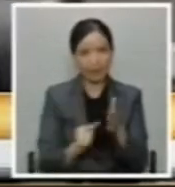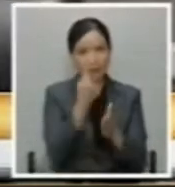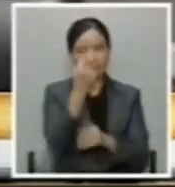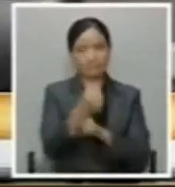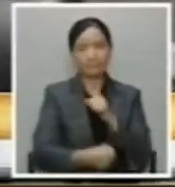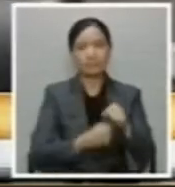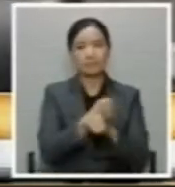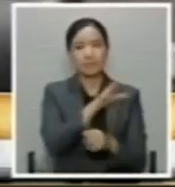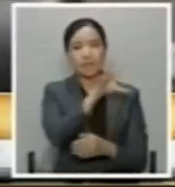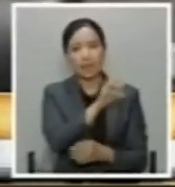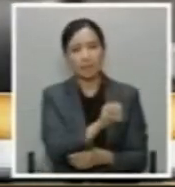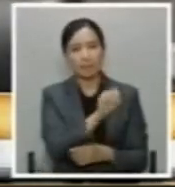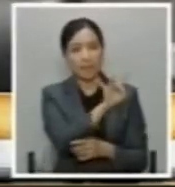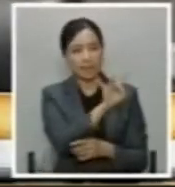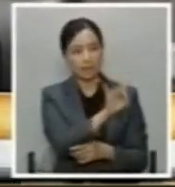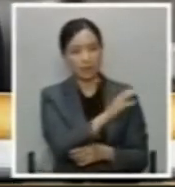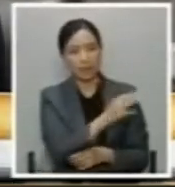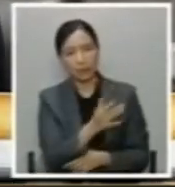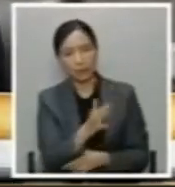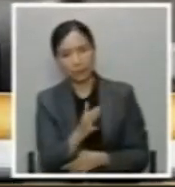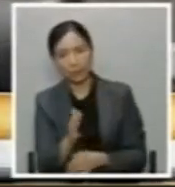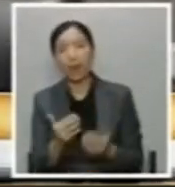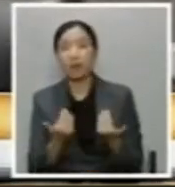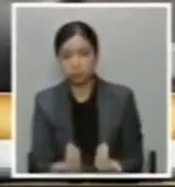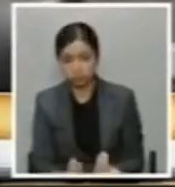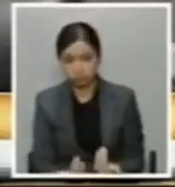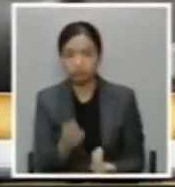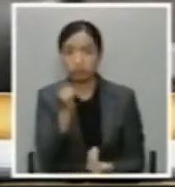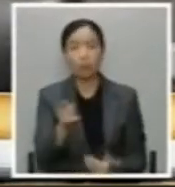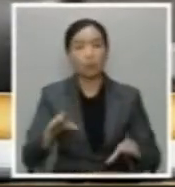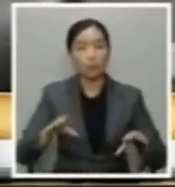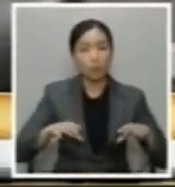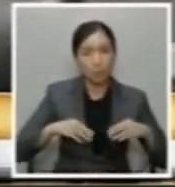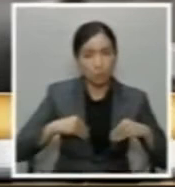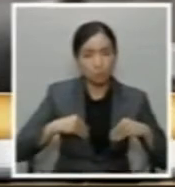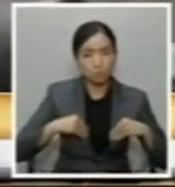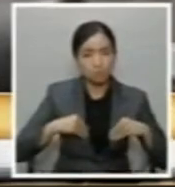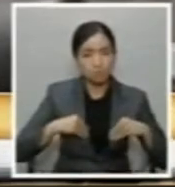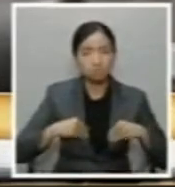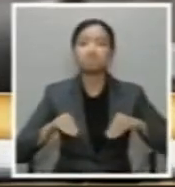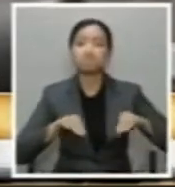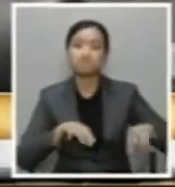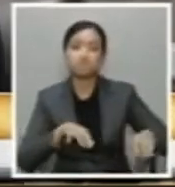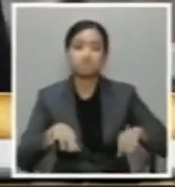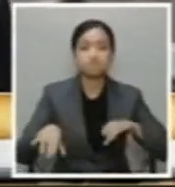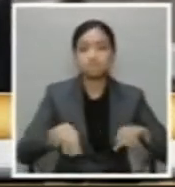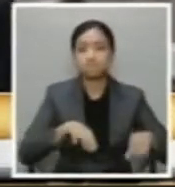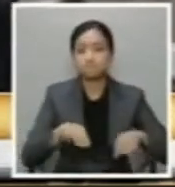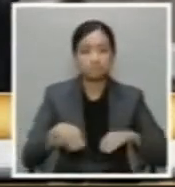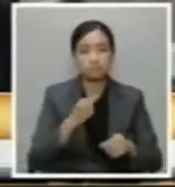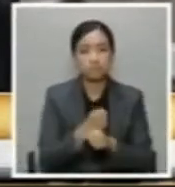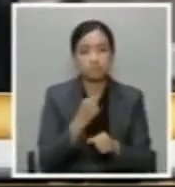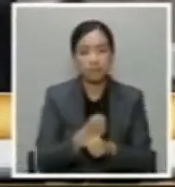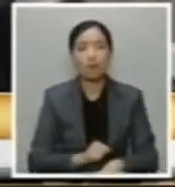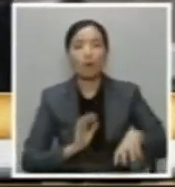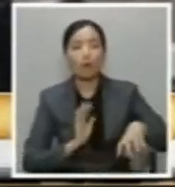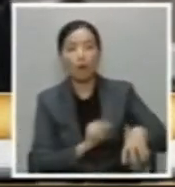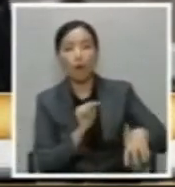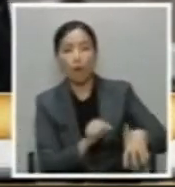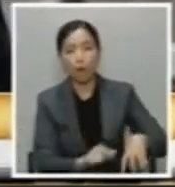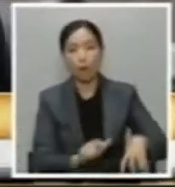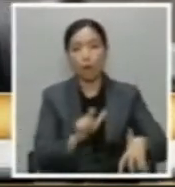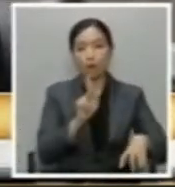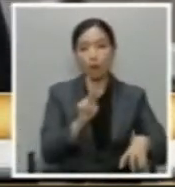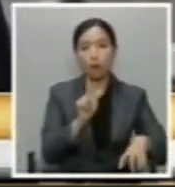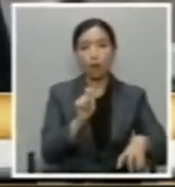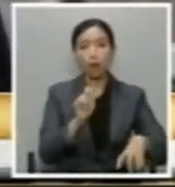จนถึงวันนี้เนี่ยเราก็ต้องยอมรับครับว่าผลการดำเนินงานของทางกอช.ถึงแม้ว่